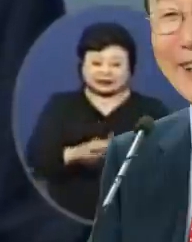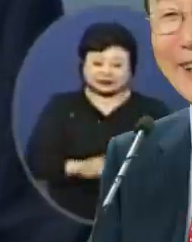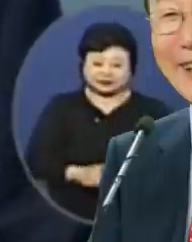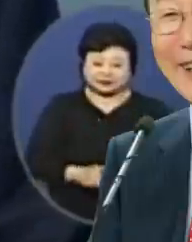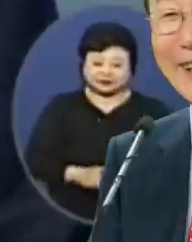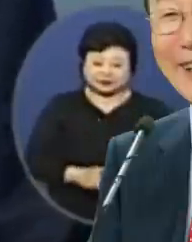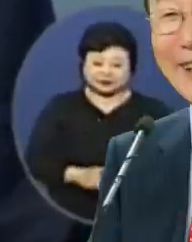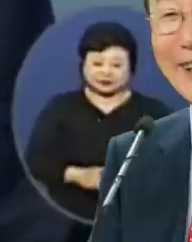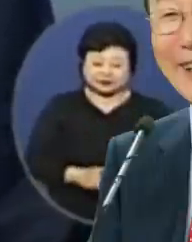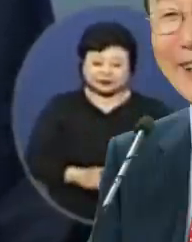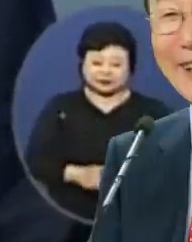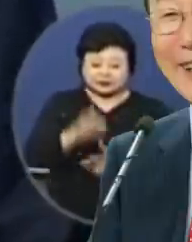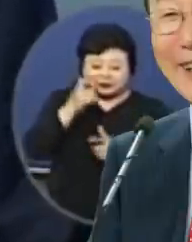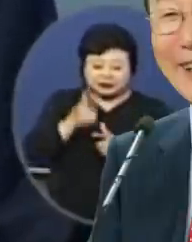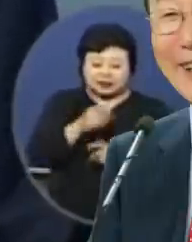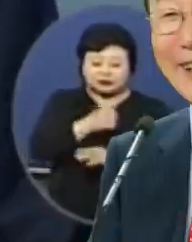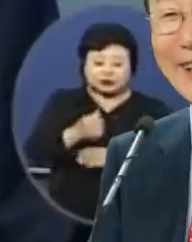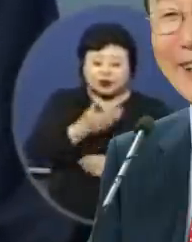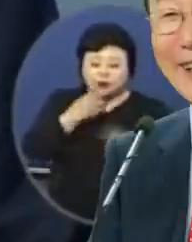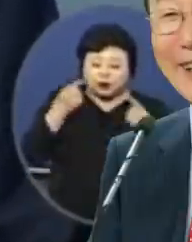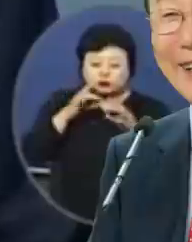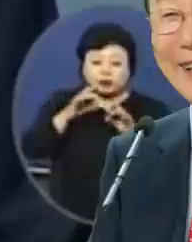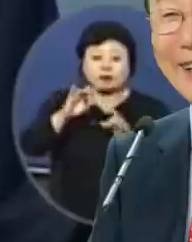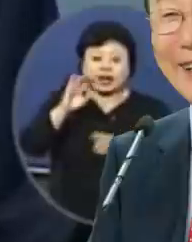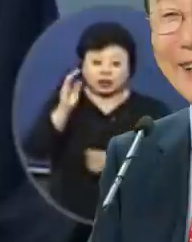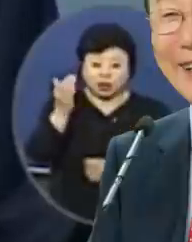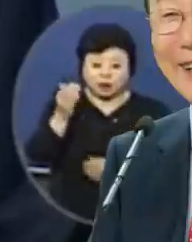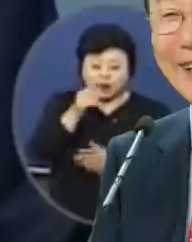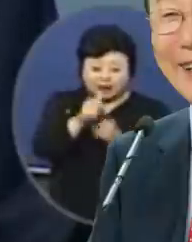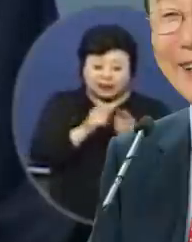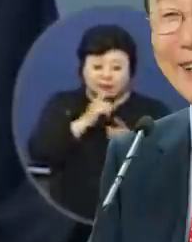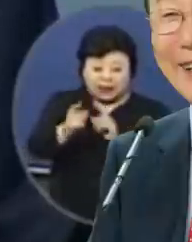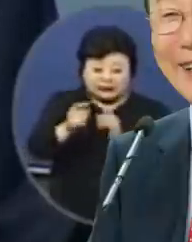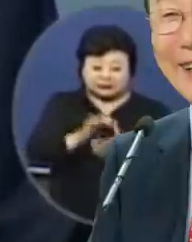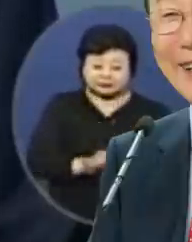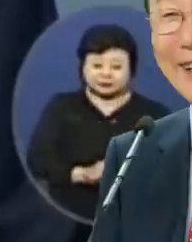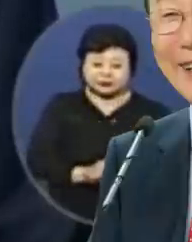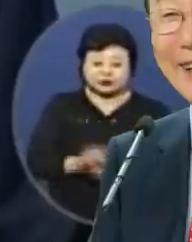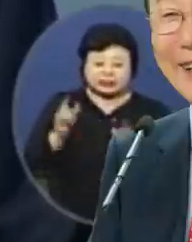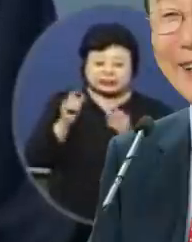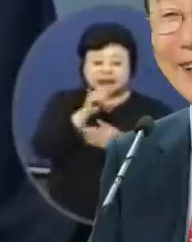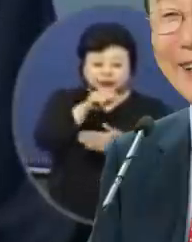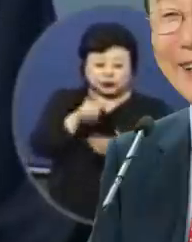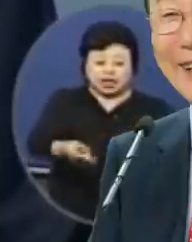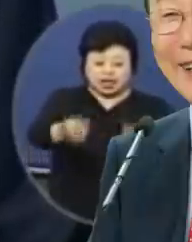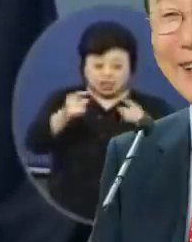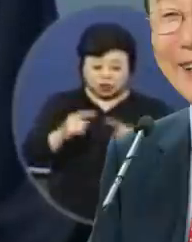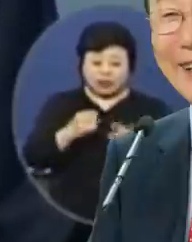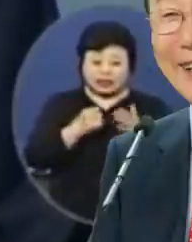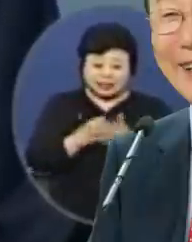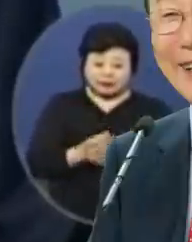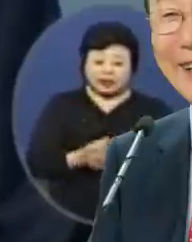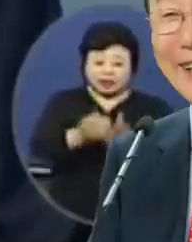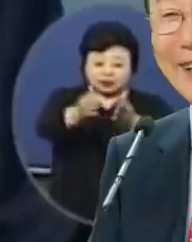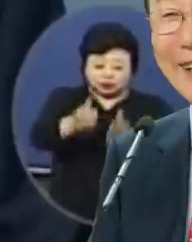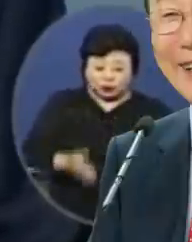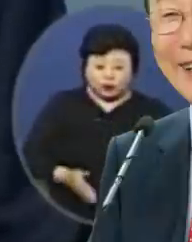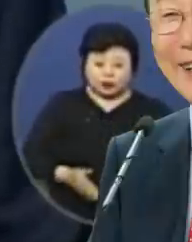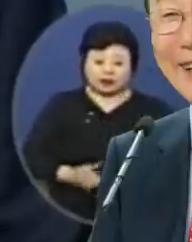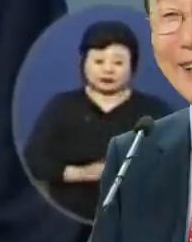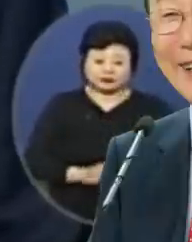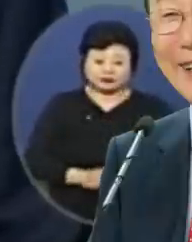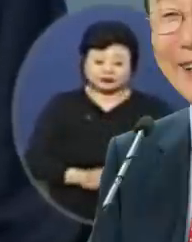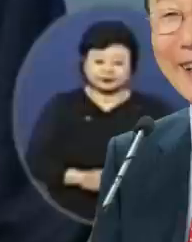것은 예수 그리스도의 복음이 전파되고 하나님 말씀이 우리 생활 속에 들어오자 그로 말미암아 직접